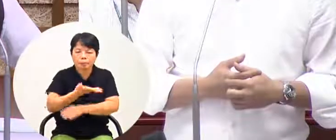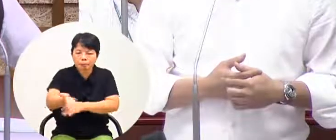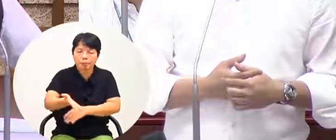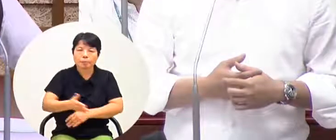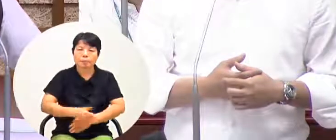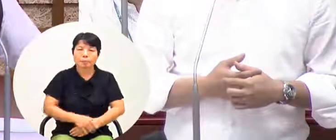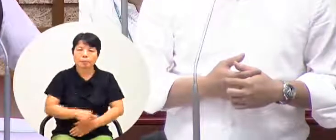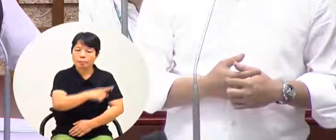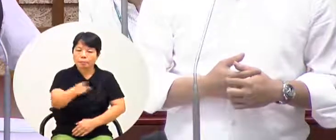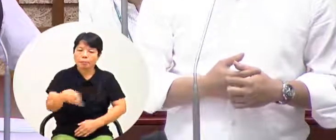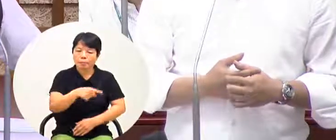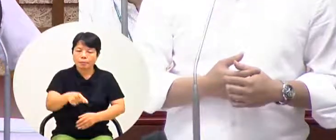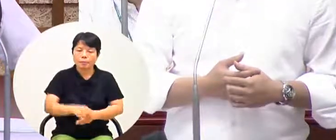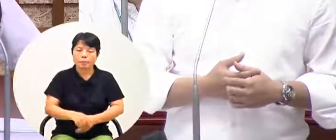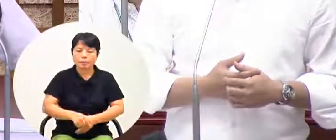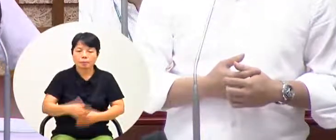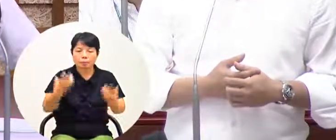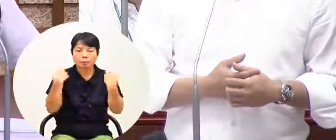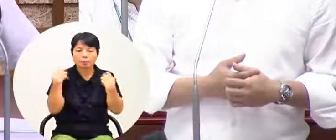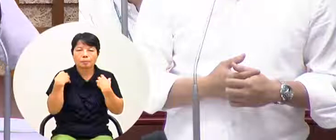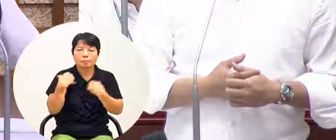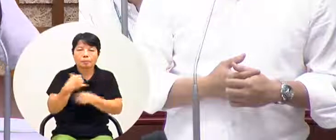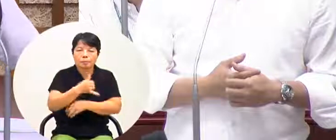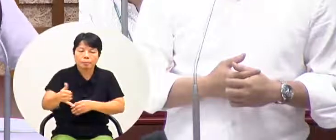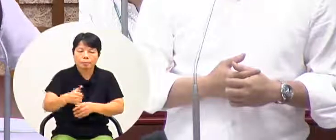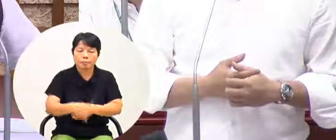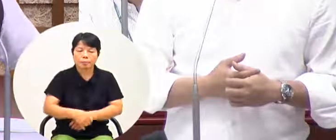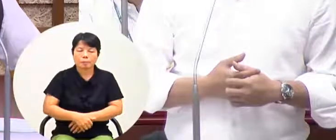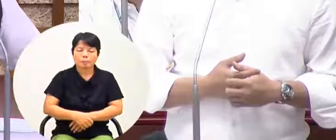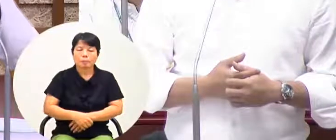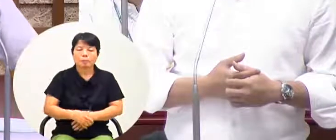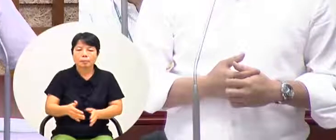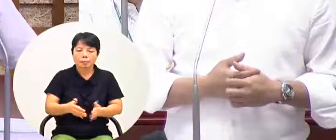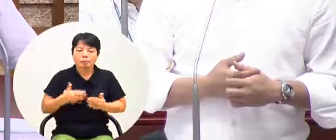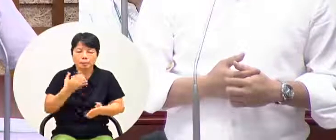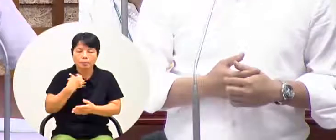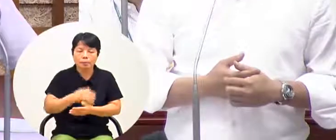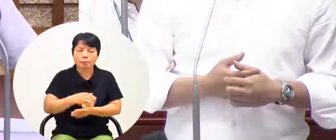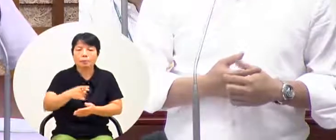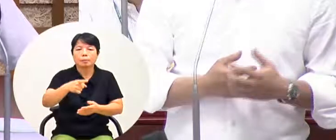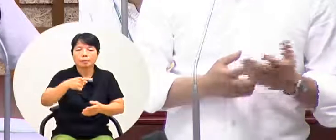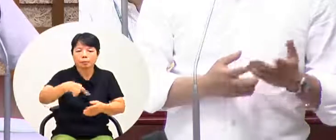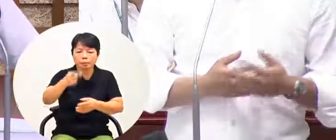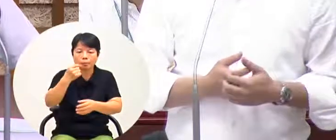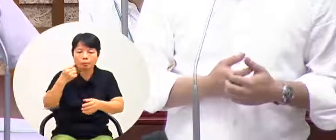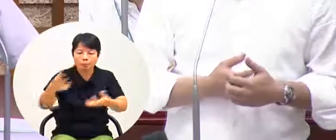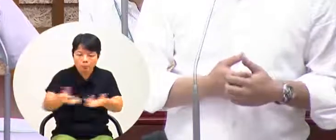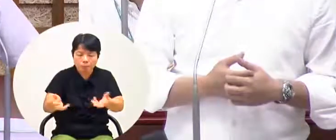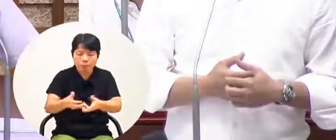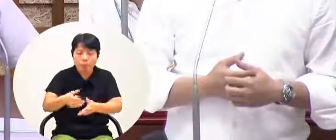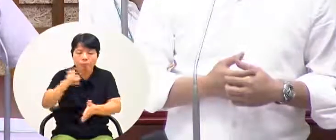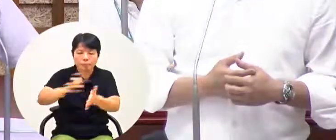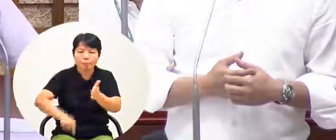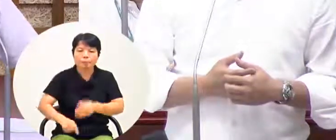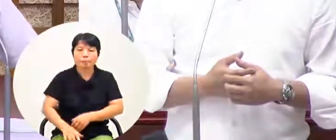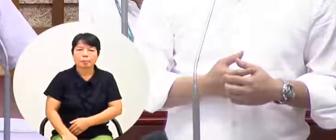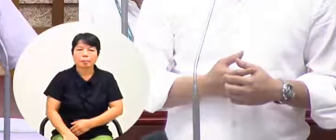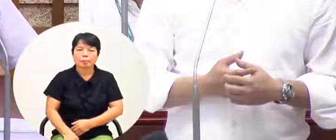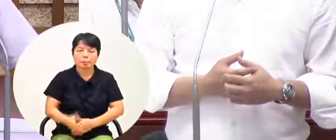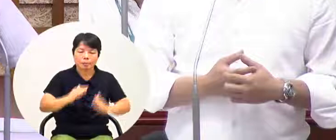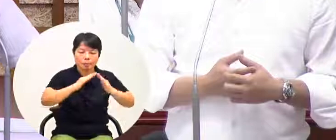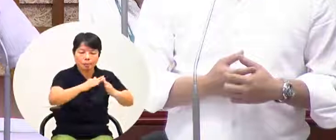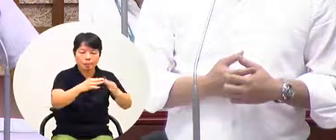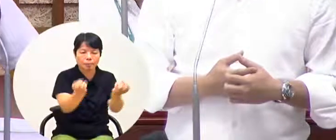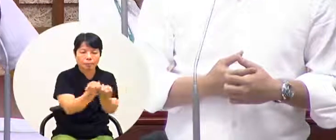够很方便的能够进行，我希望我们可以看到城市的发展跟我们这个住的品质能够提